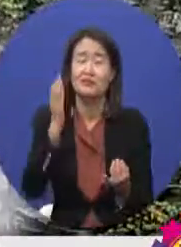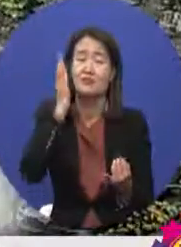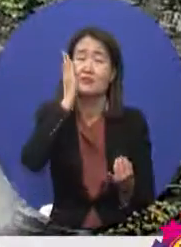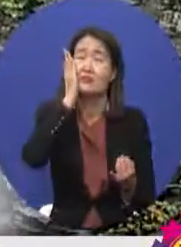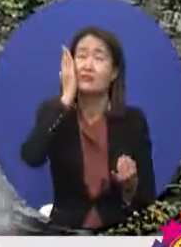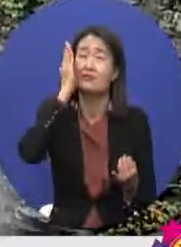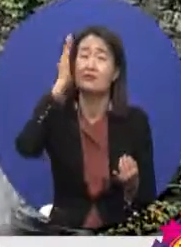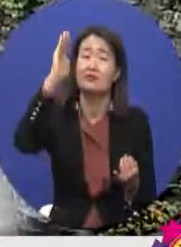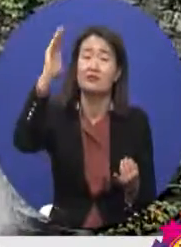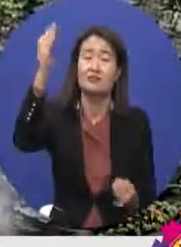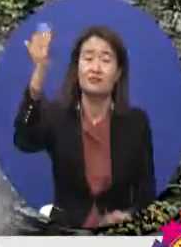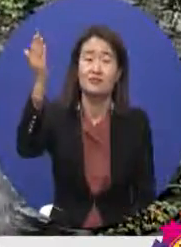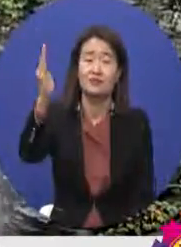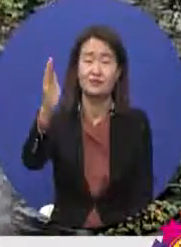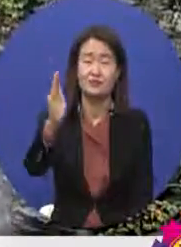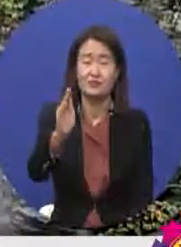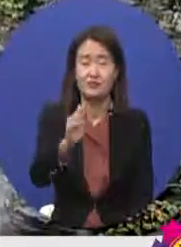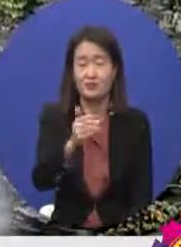낙엽을 지면